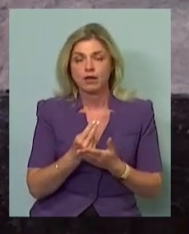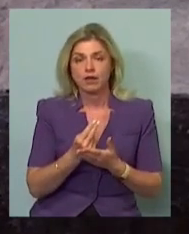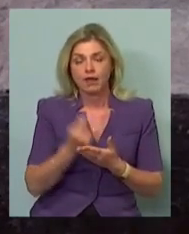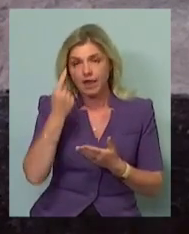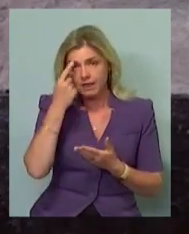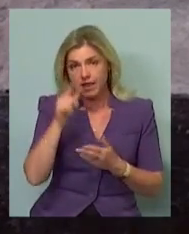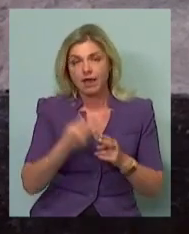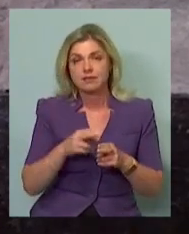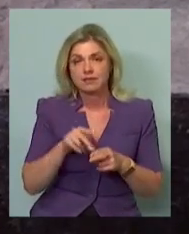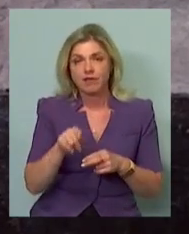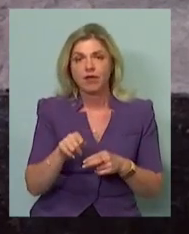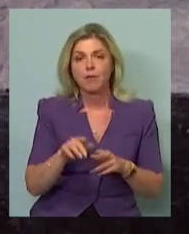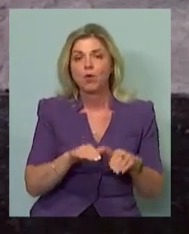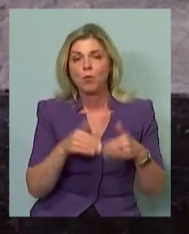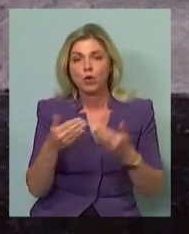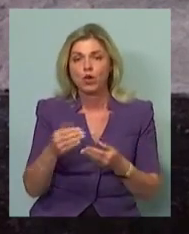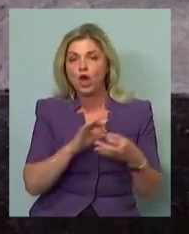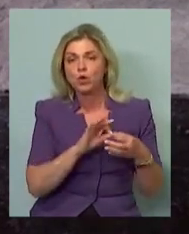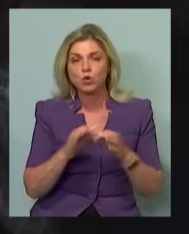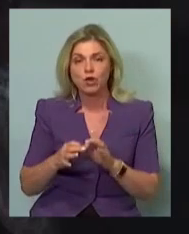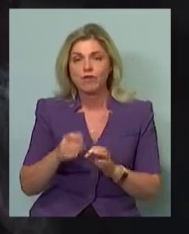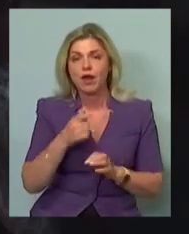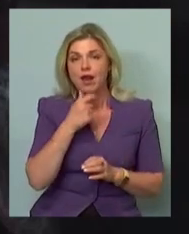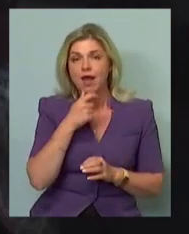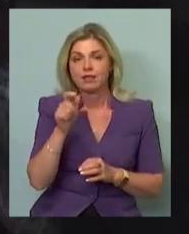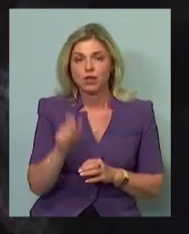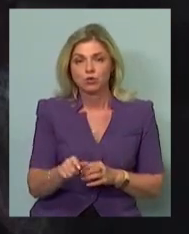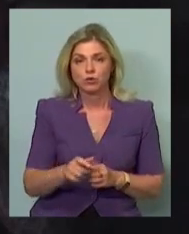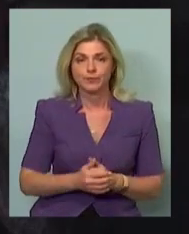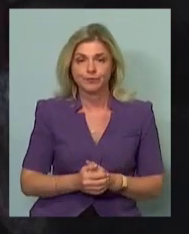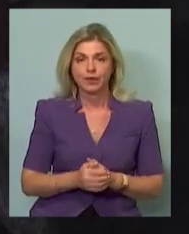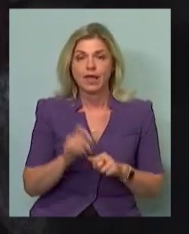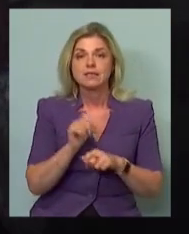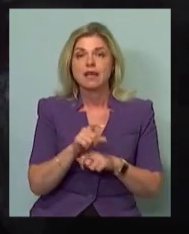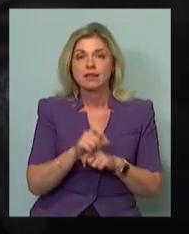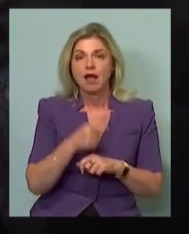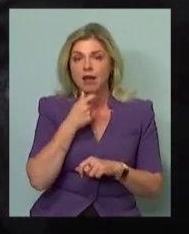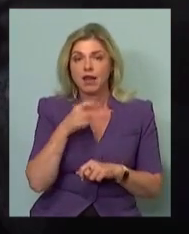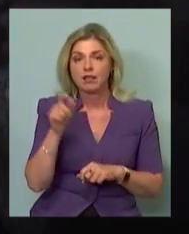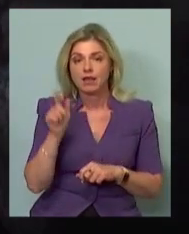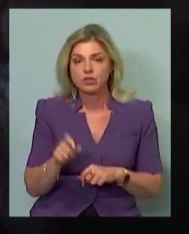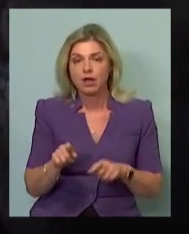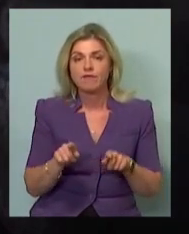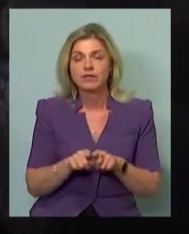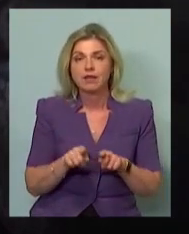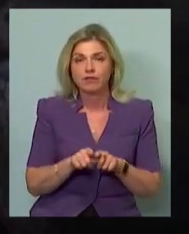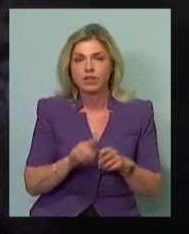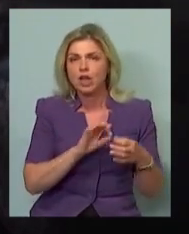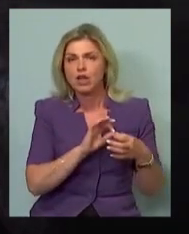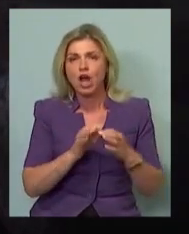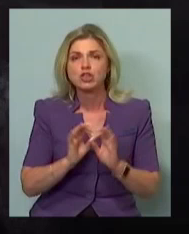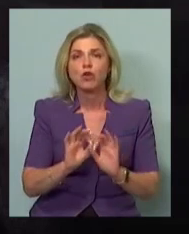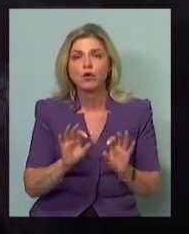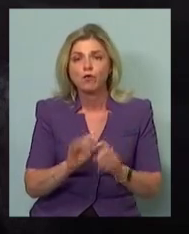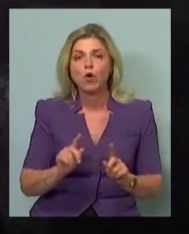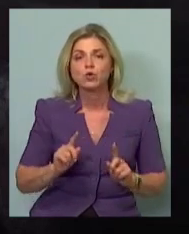Ідею картин художник пропонує розшифрувати глядачу. Задача глядача все ж таки розшифрувати,